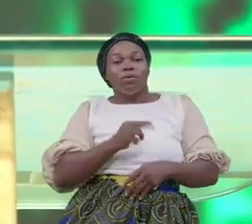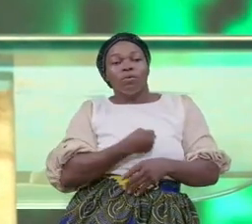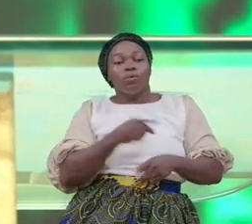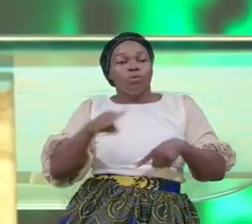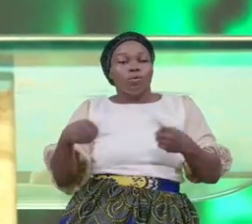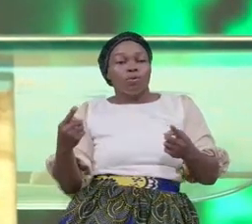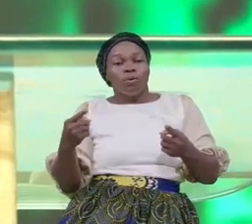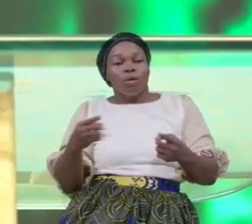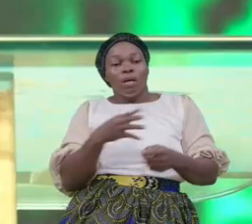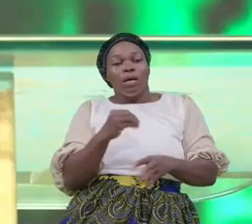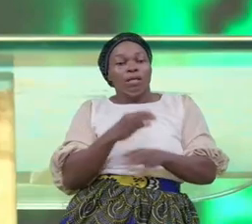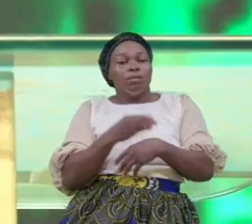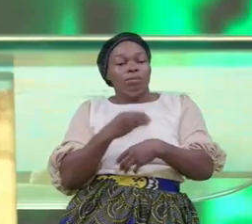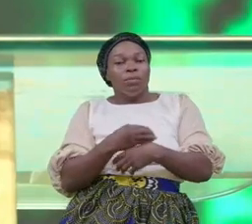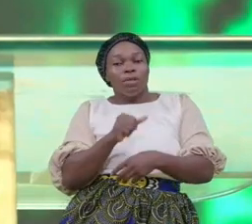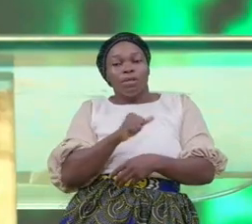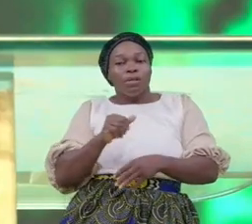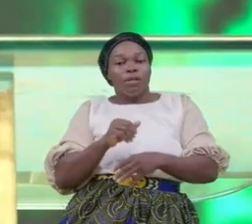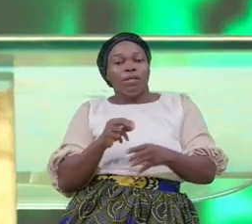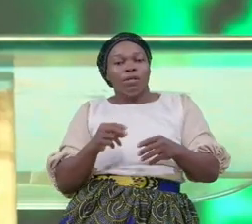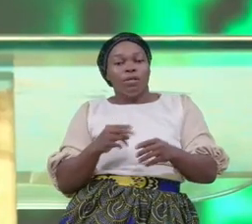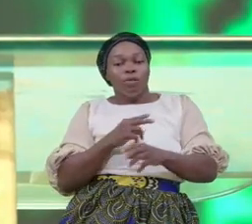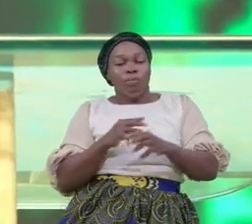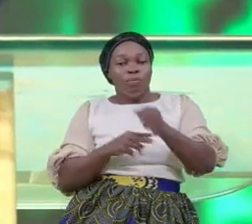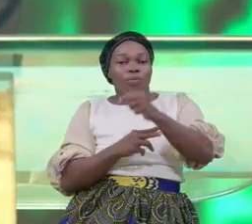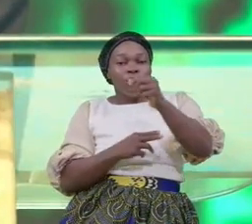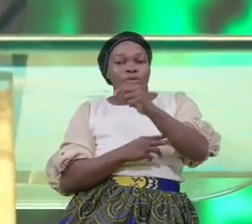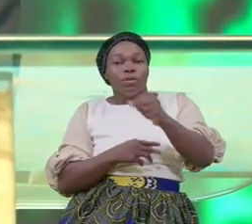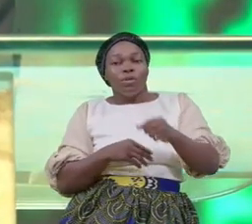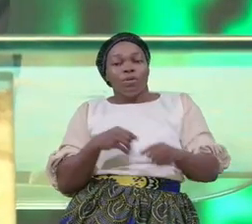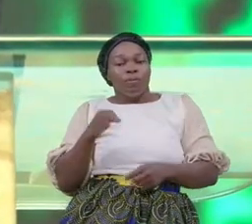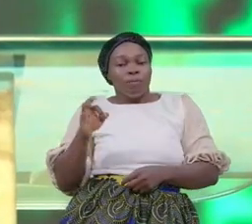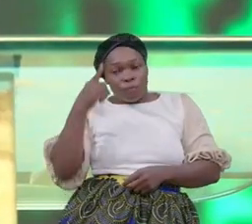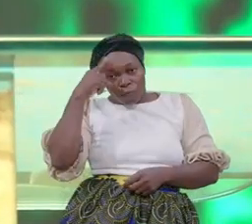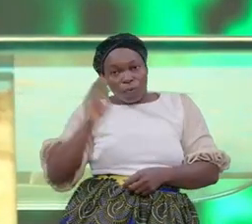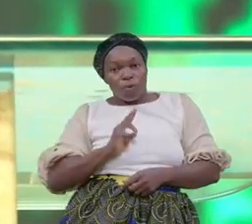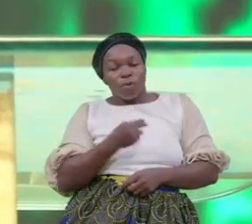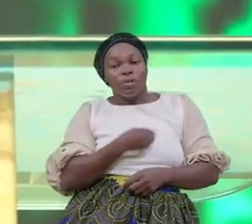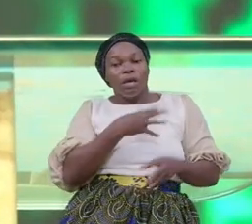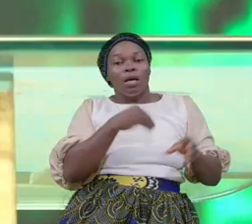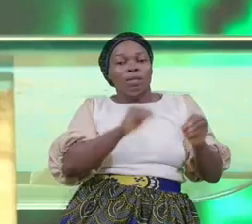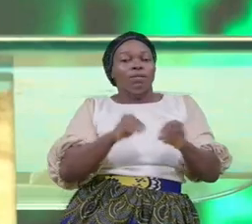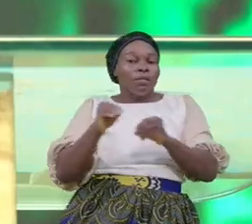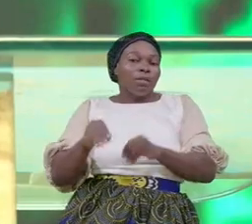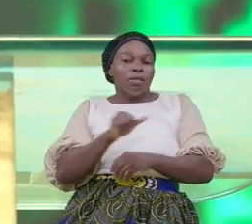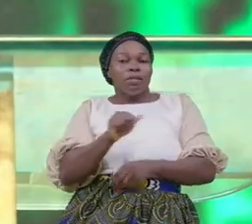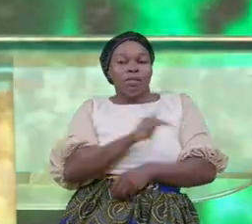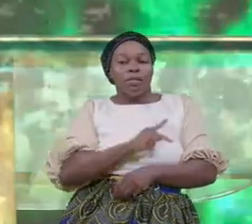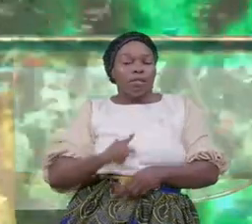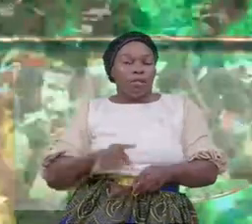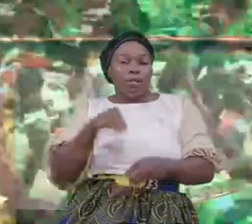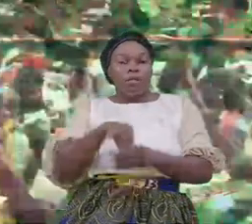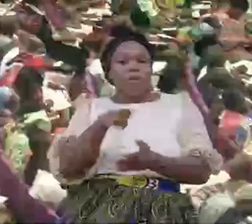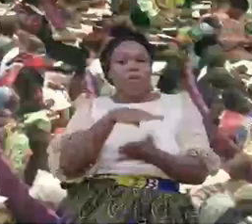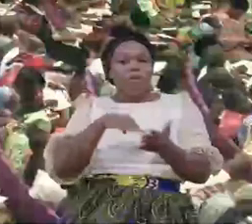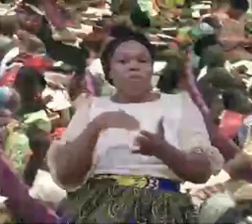et battons-la en brèche et proclamons-y pour roi le fils de Tabéel.